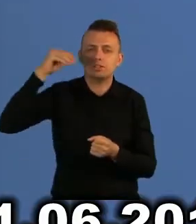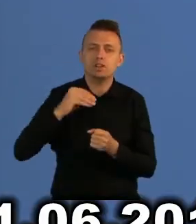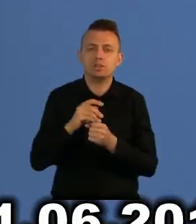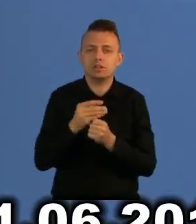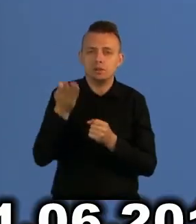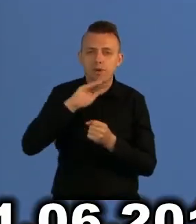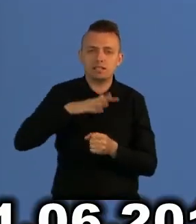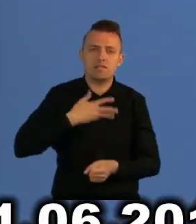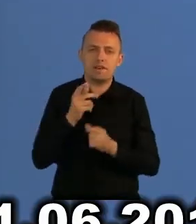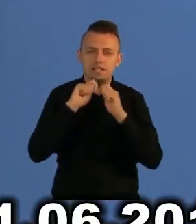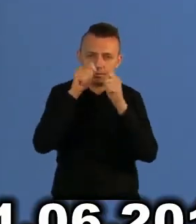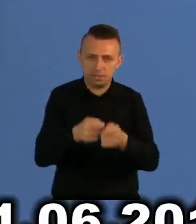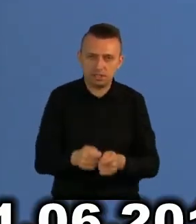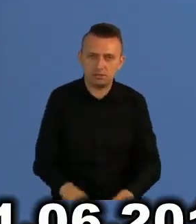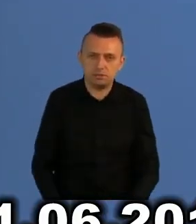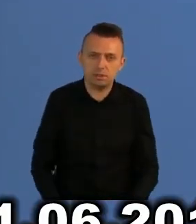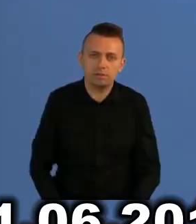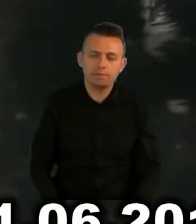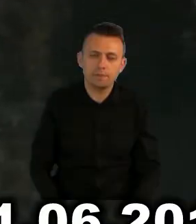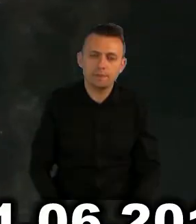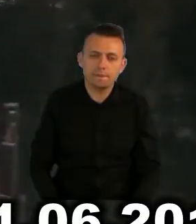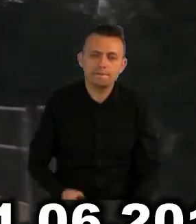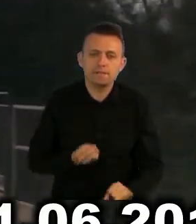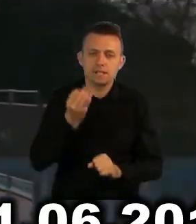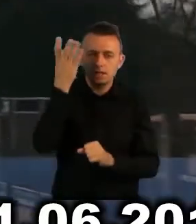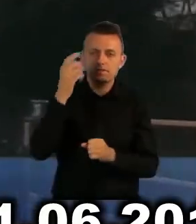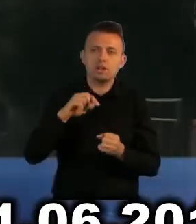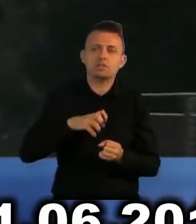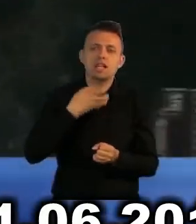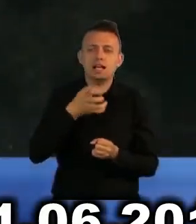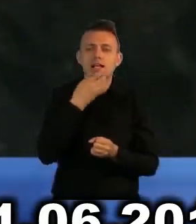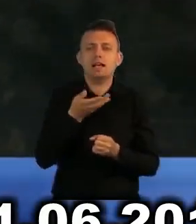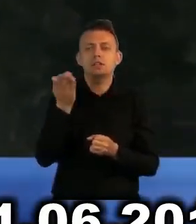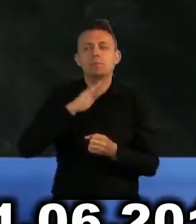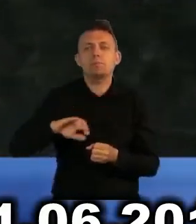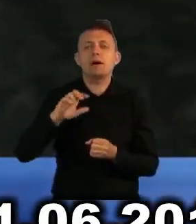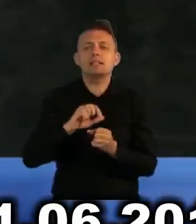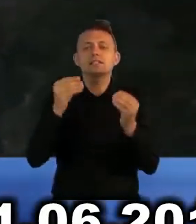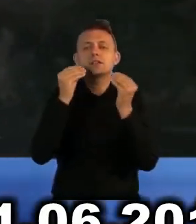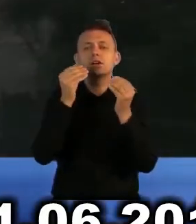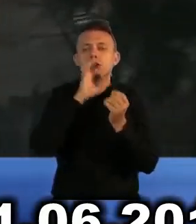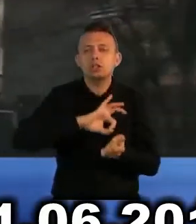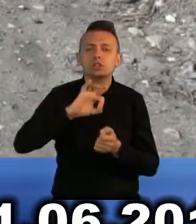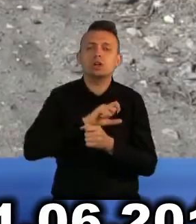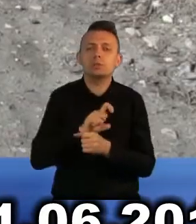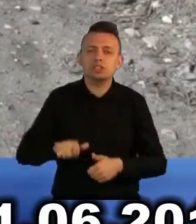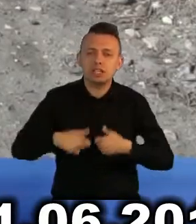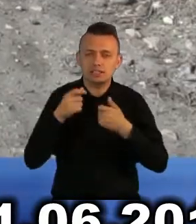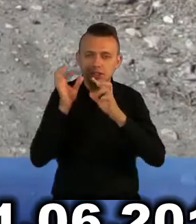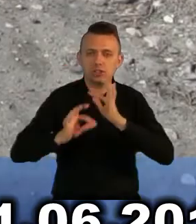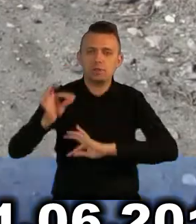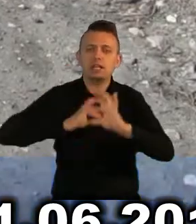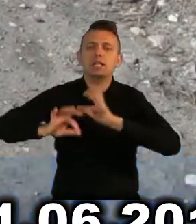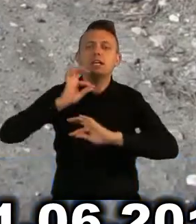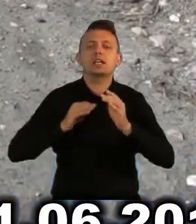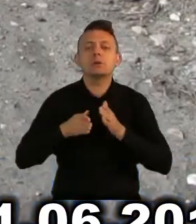Pogoda sprzyja remontom dróg. Widać to również w gminie Kutno. Wiosna i lato to idealny okres do rozpoczęcia remontów dróg, a te po okresie